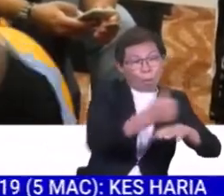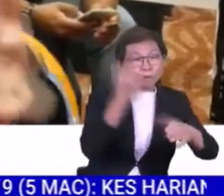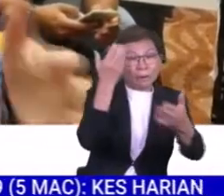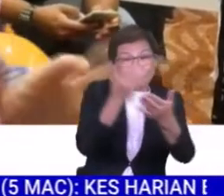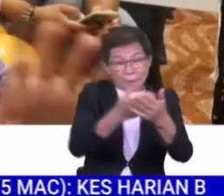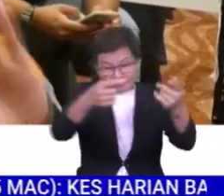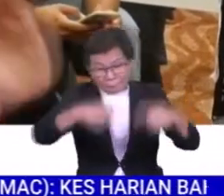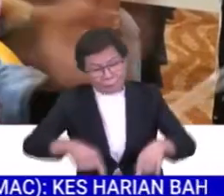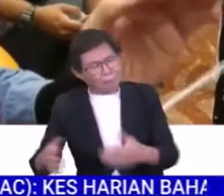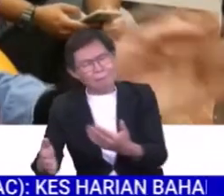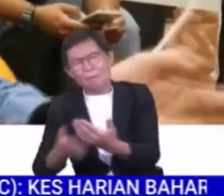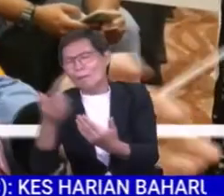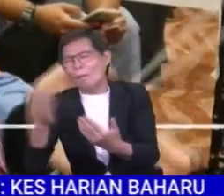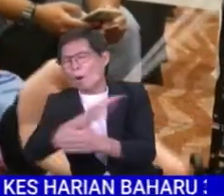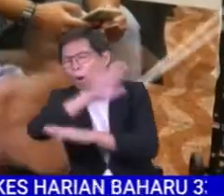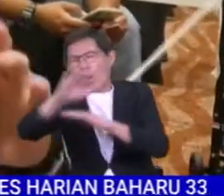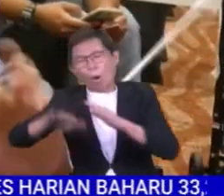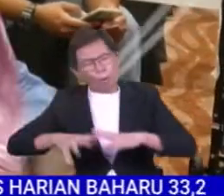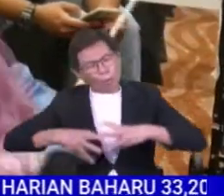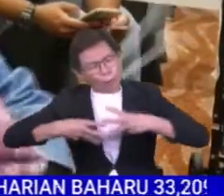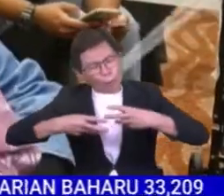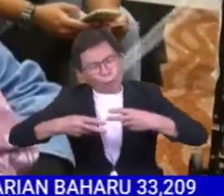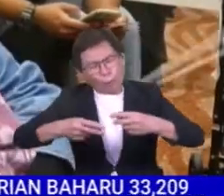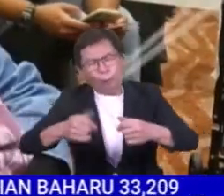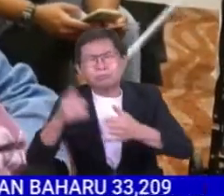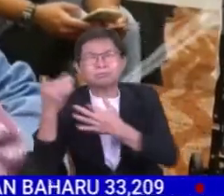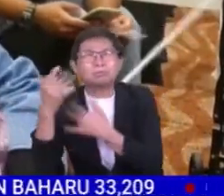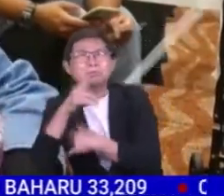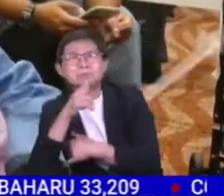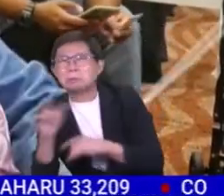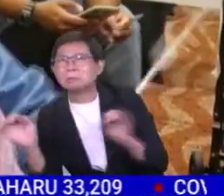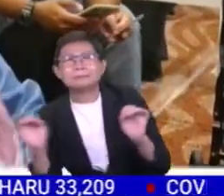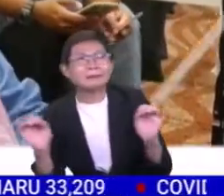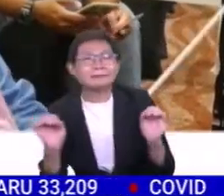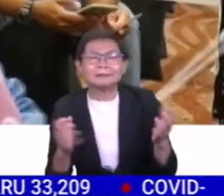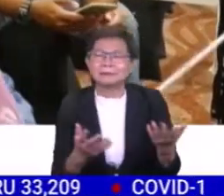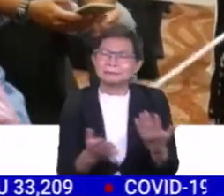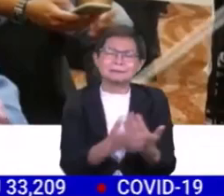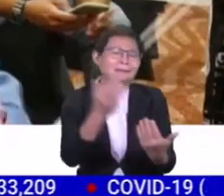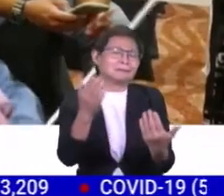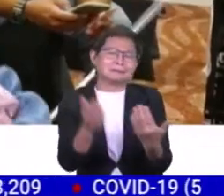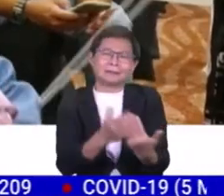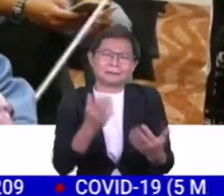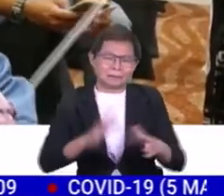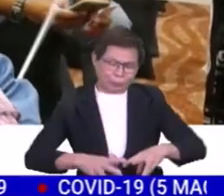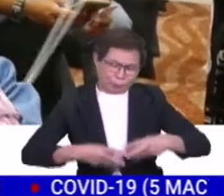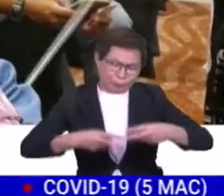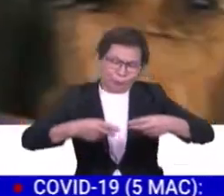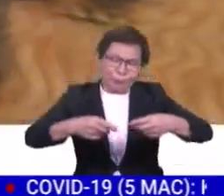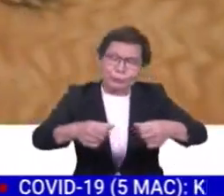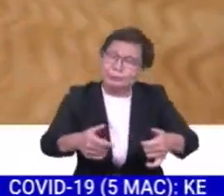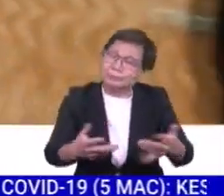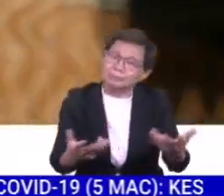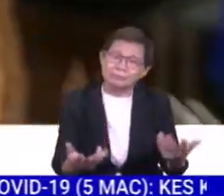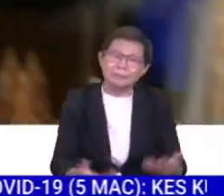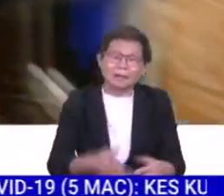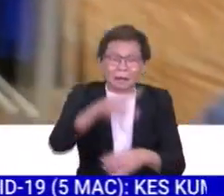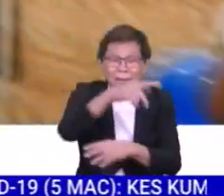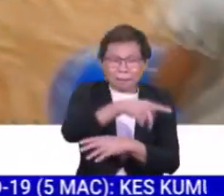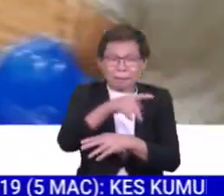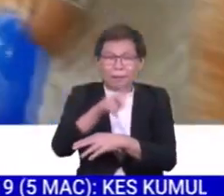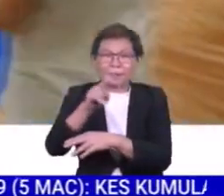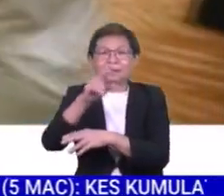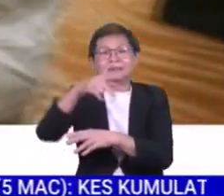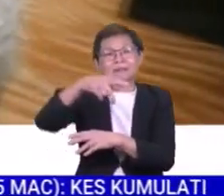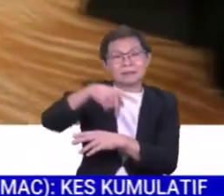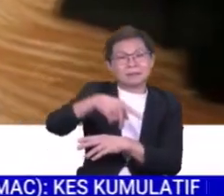pun memang smooth je, tak ada nak kena tunggu lama. Memang sangat inilah. Lancarlah. Lancar. PPV